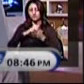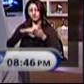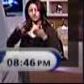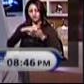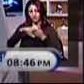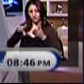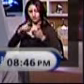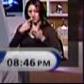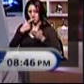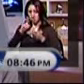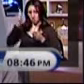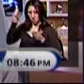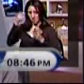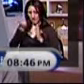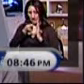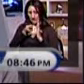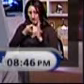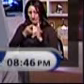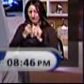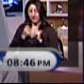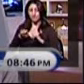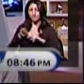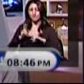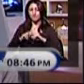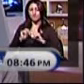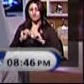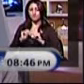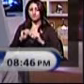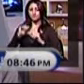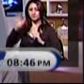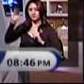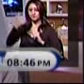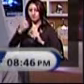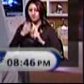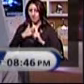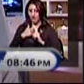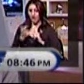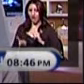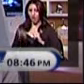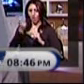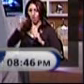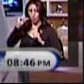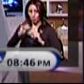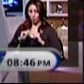الرواية في اسكندرية، فقام احد الحضور وقال انا نوبي